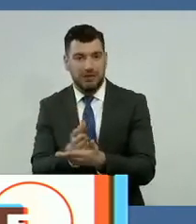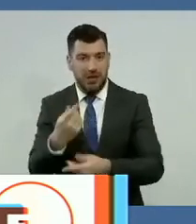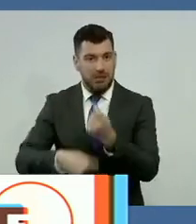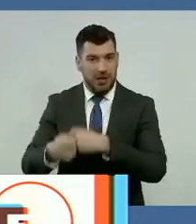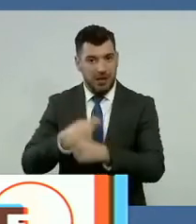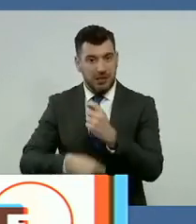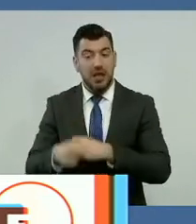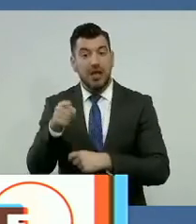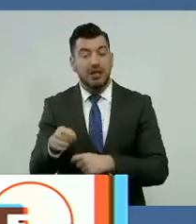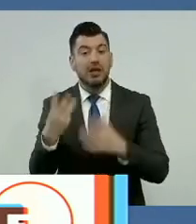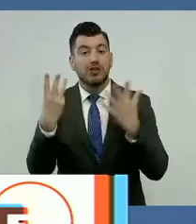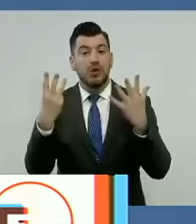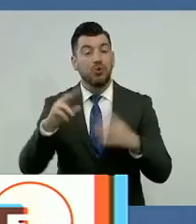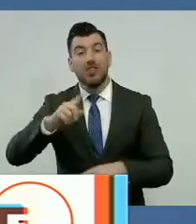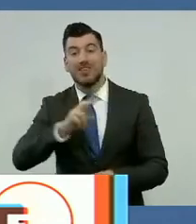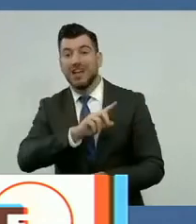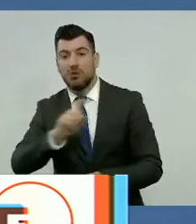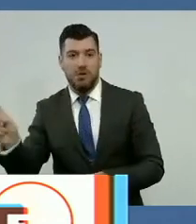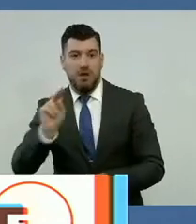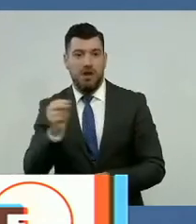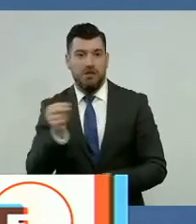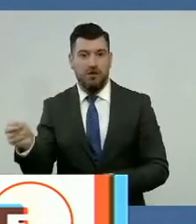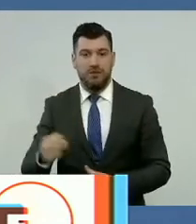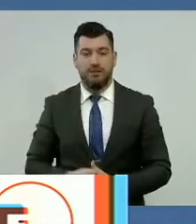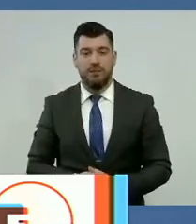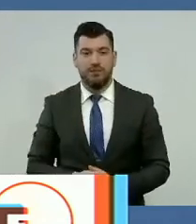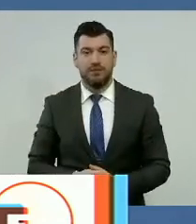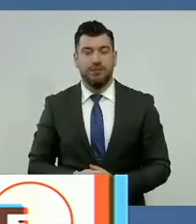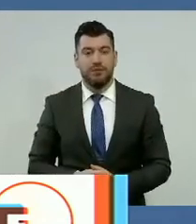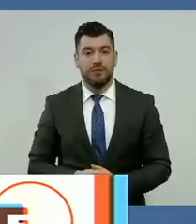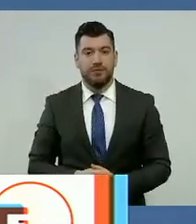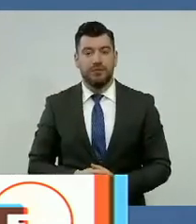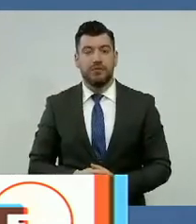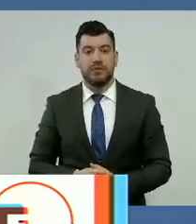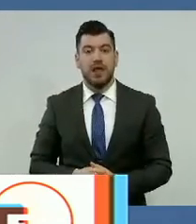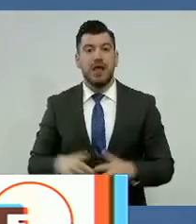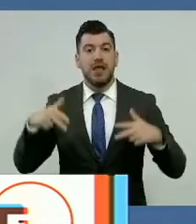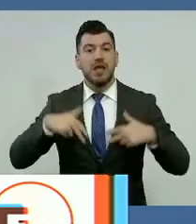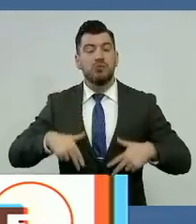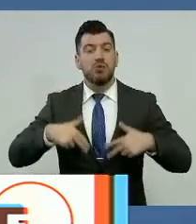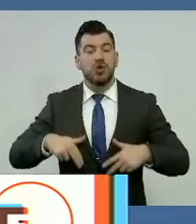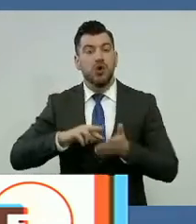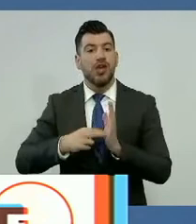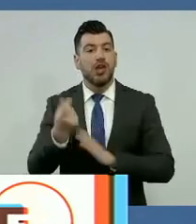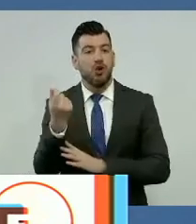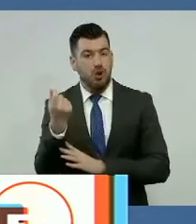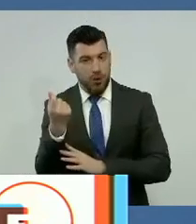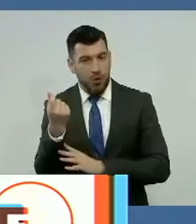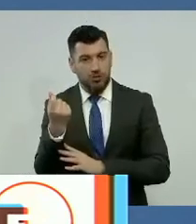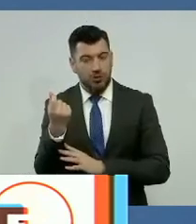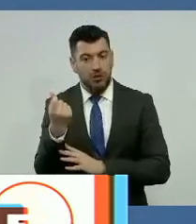8,3 δισεκατομμύρια ευρώ. Από αυτές, μετά τις παρεμβάσεις του Υπουργείου Οικονομικών, οι βεβαιωμένες